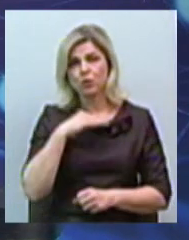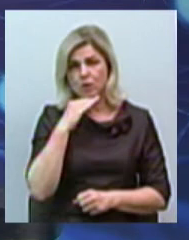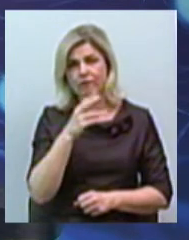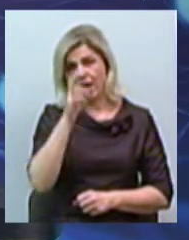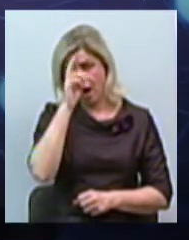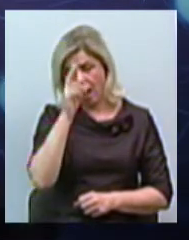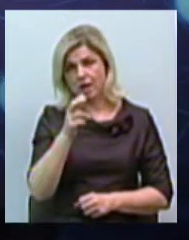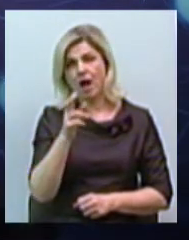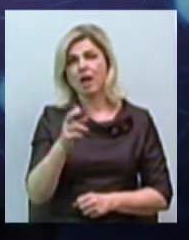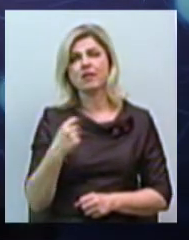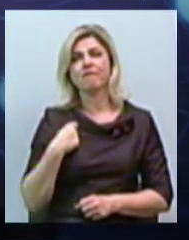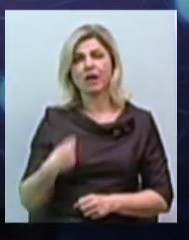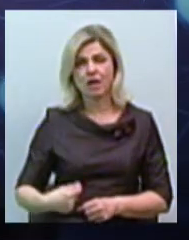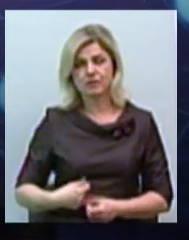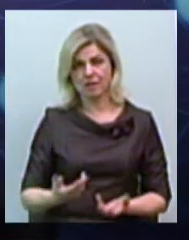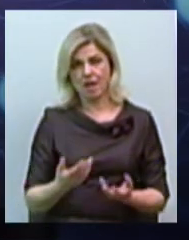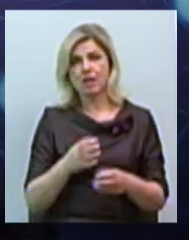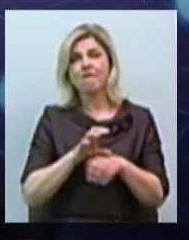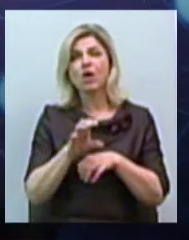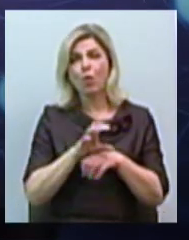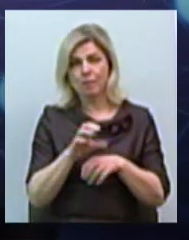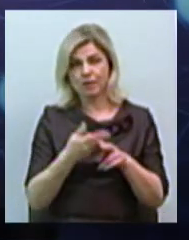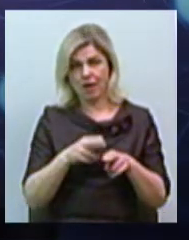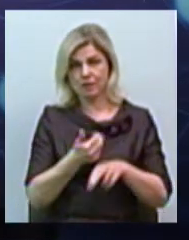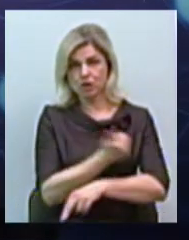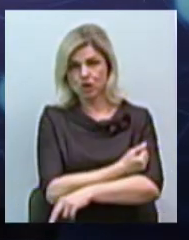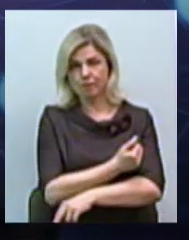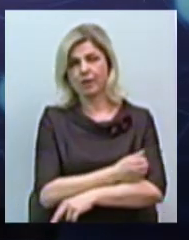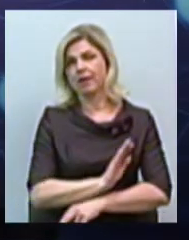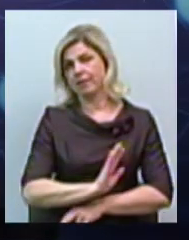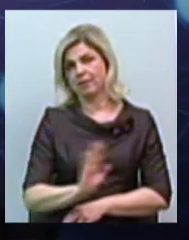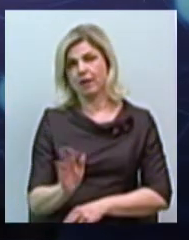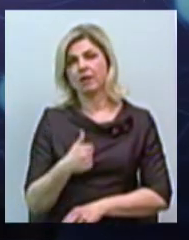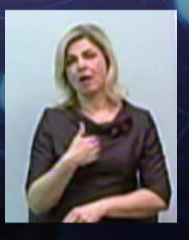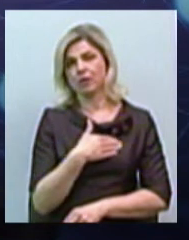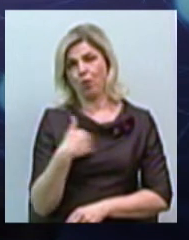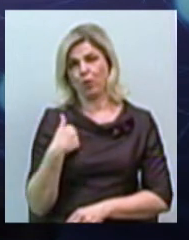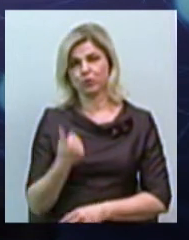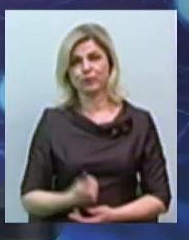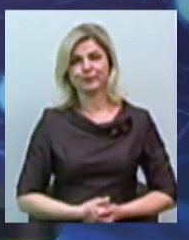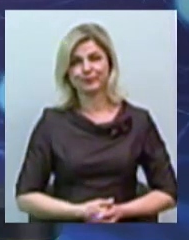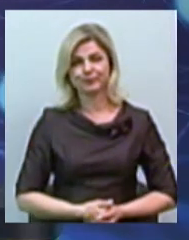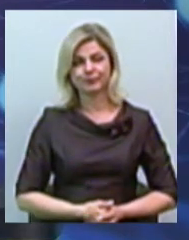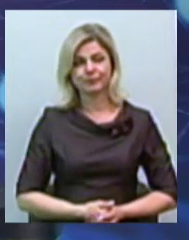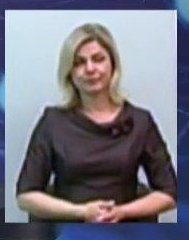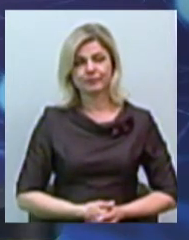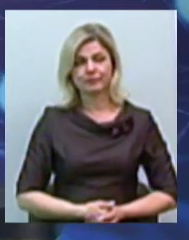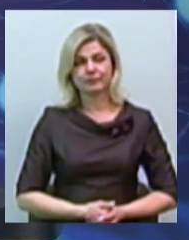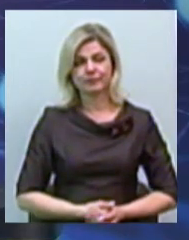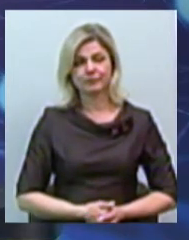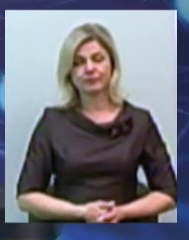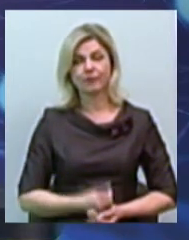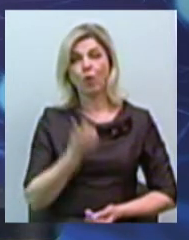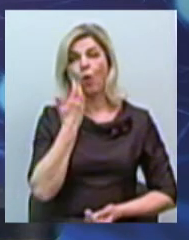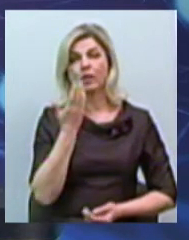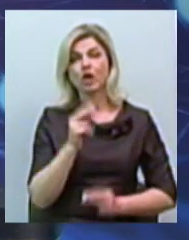країна-виробник, Франція, Санофі, щеплюємо. Ні, я не хочу. А коли через